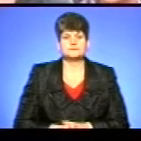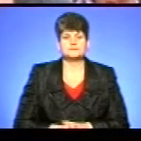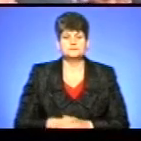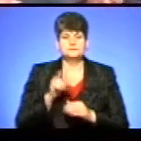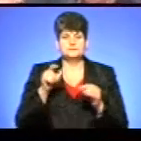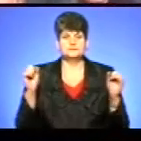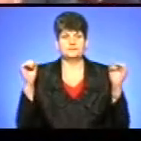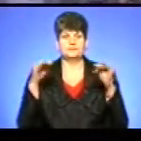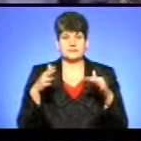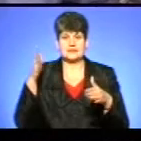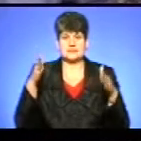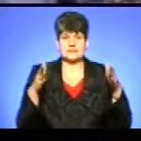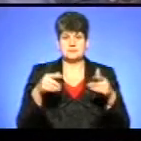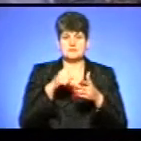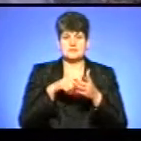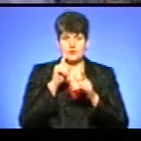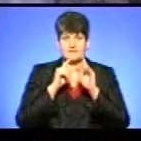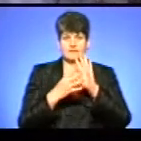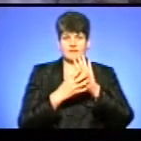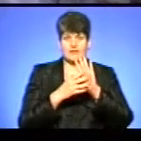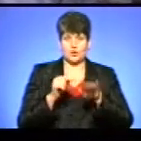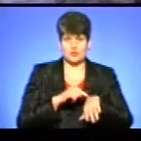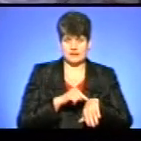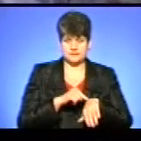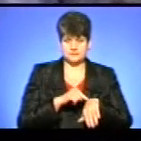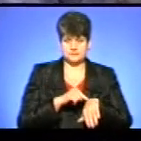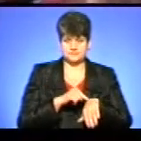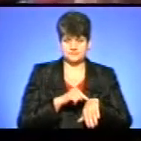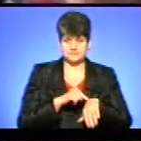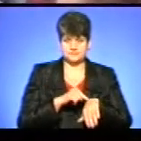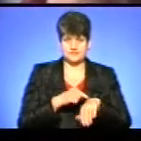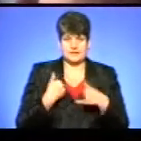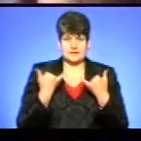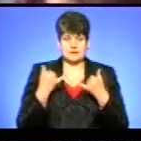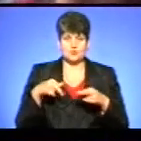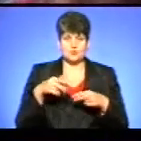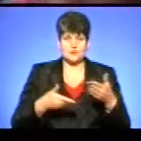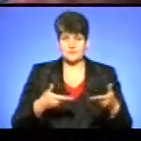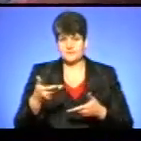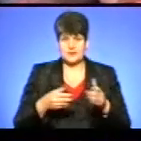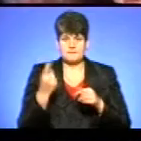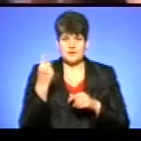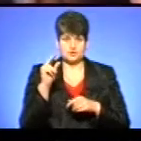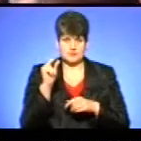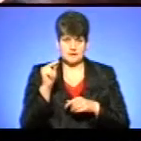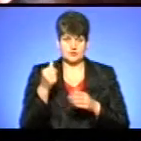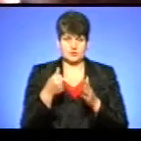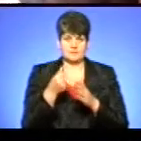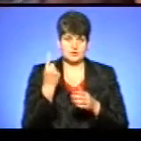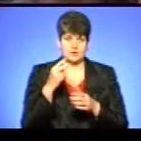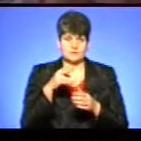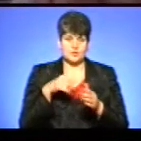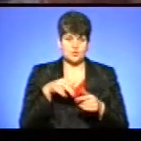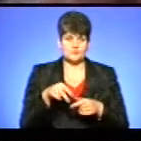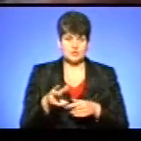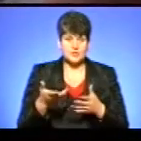Люди зібралися під стінами міської ради о 9-й годині. Я зараз ходжу пішки. Від 1 числа, 1 листопада я ходжу пішки.